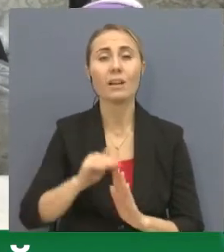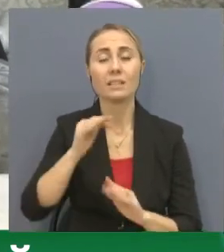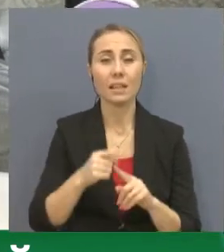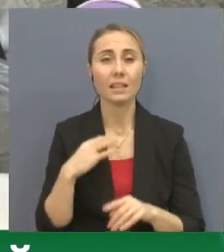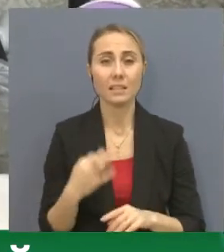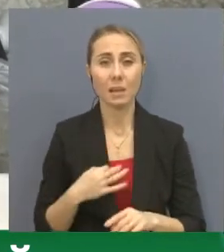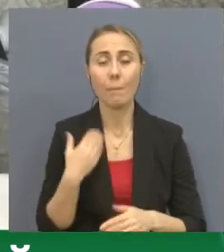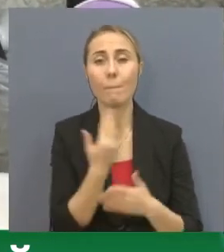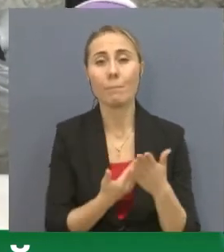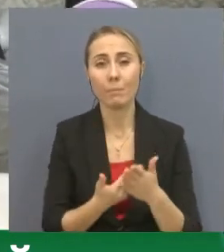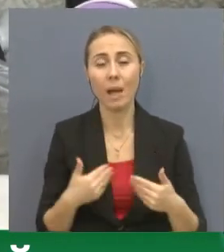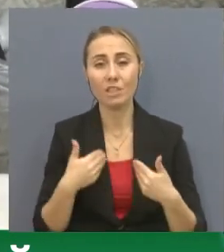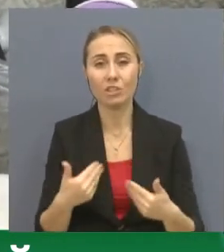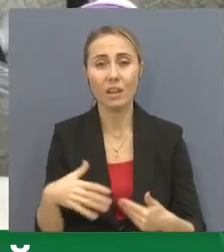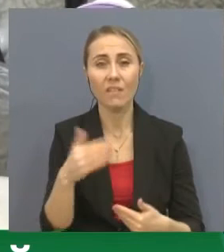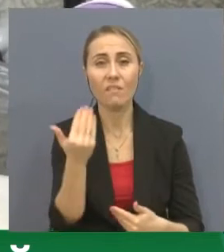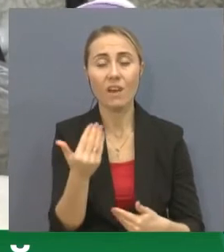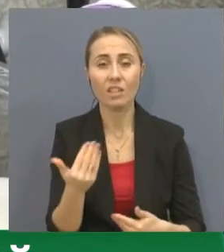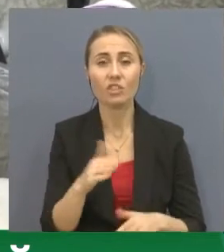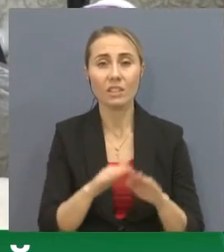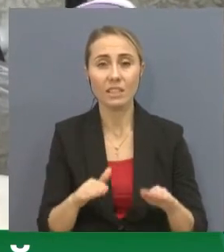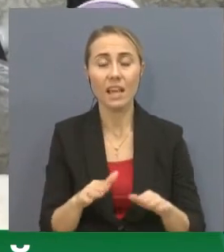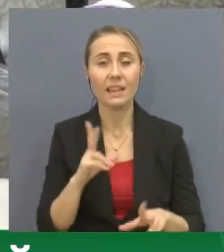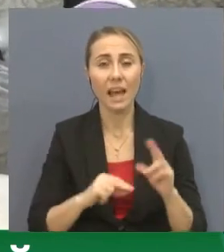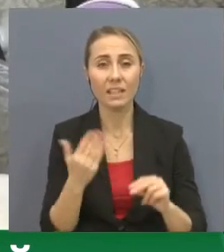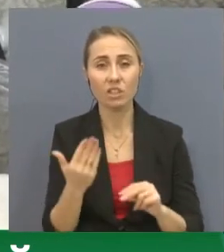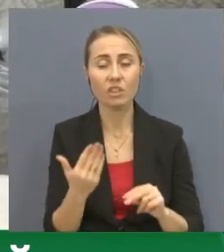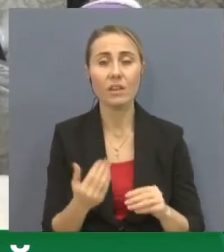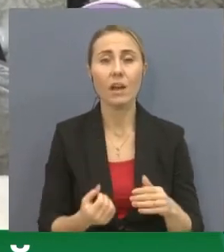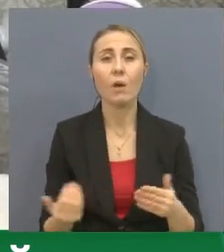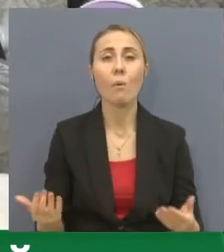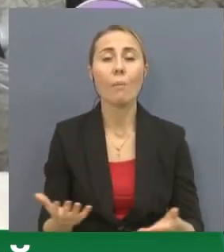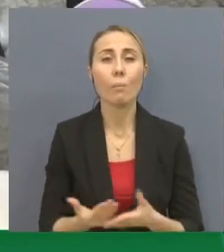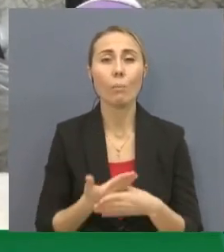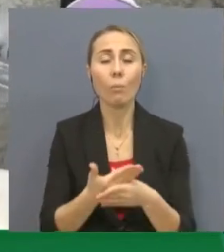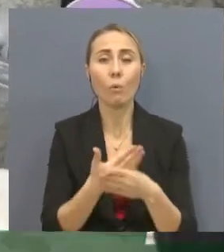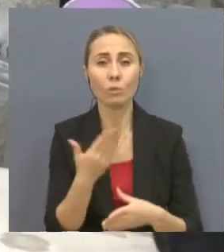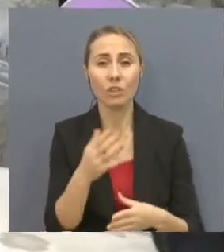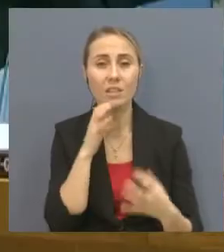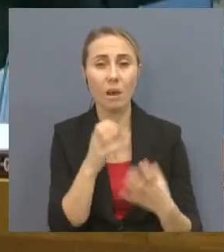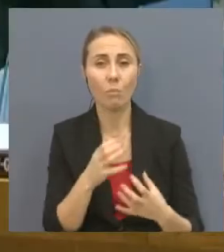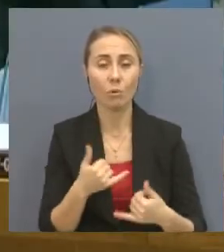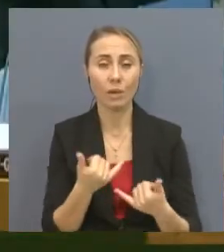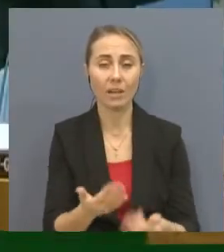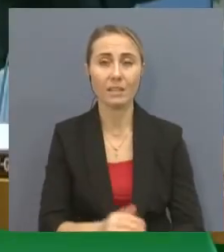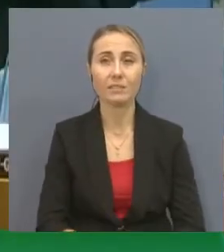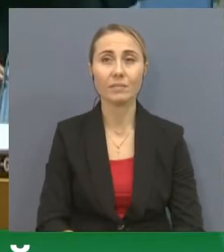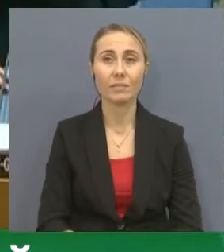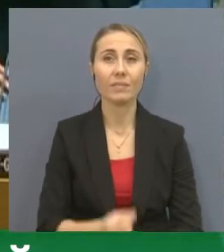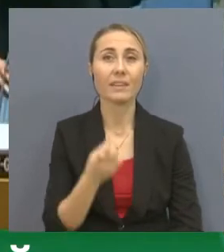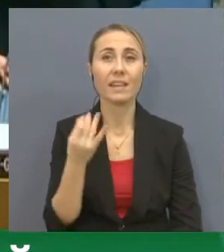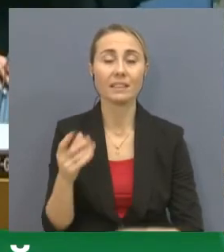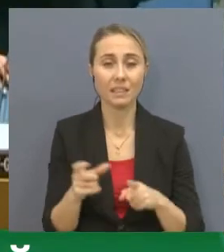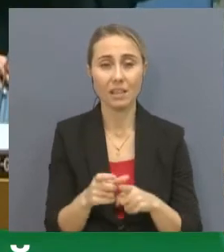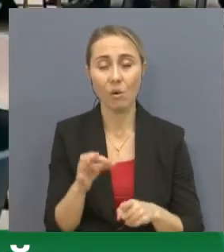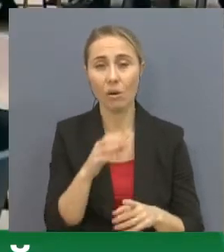1 пусть ваши дети оправдают надежды и всегда будут опорой вам оказывая свою заботу и несколько слов о